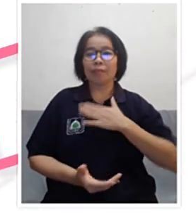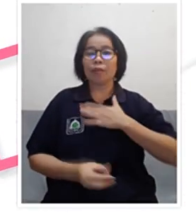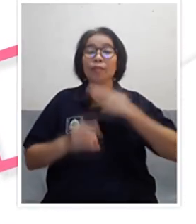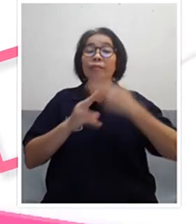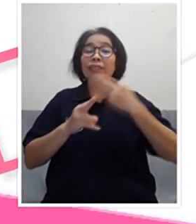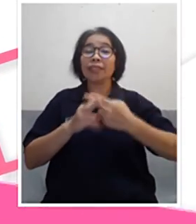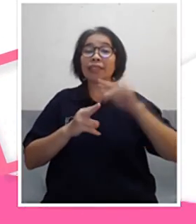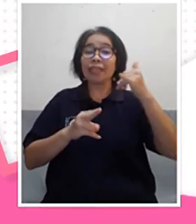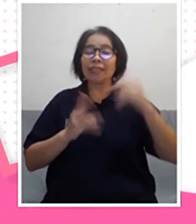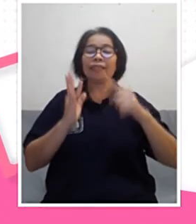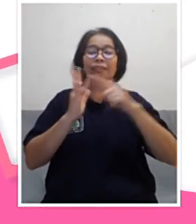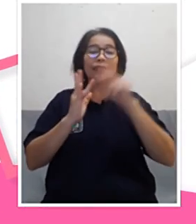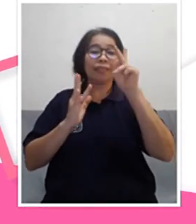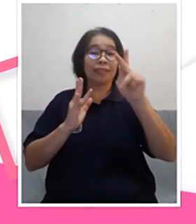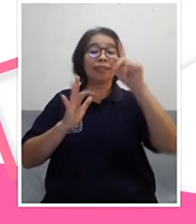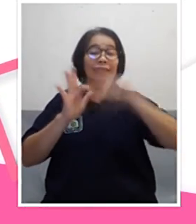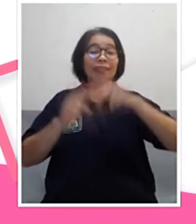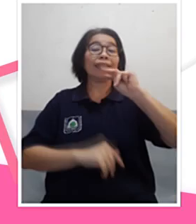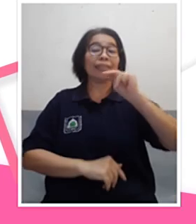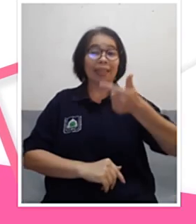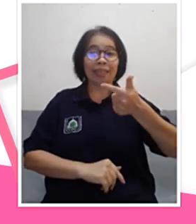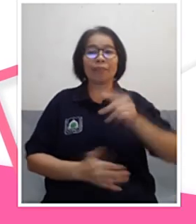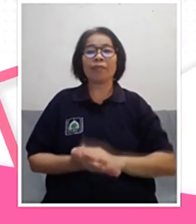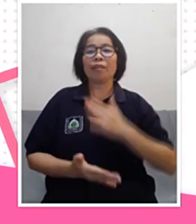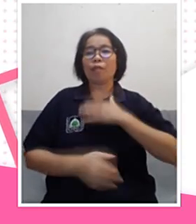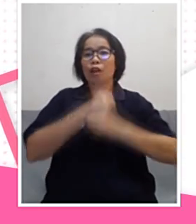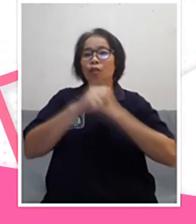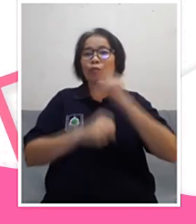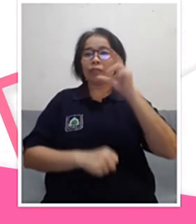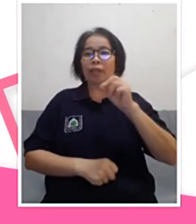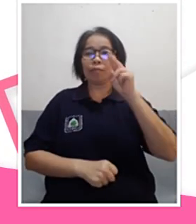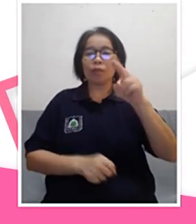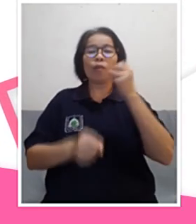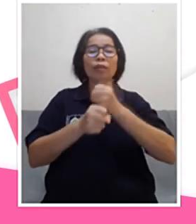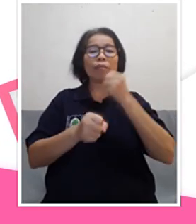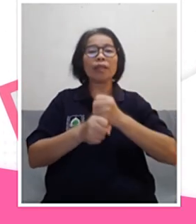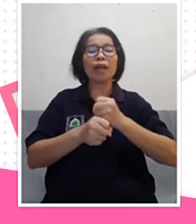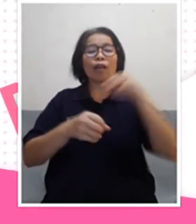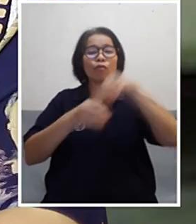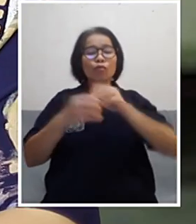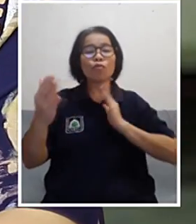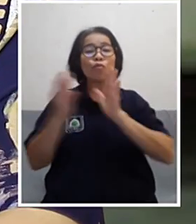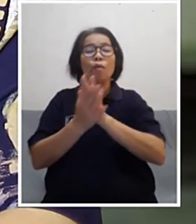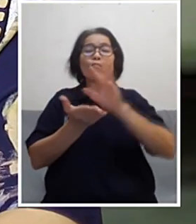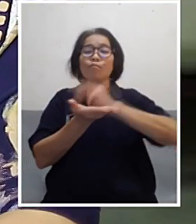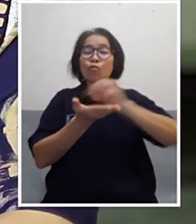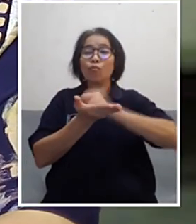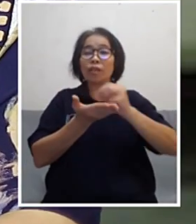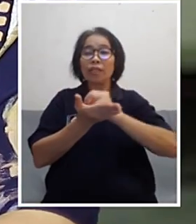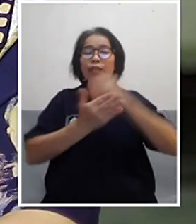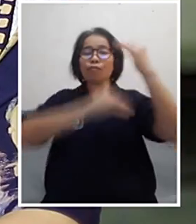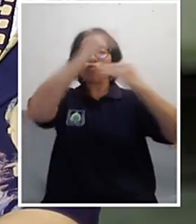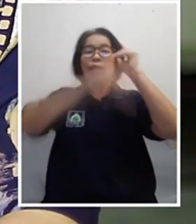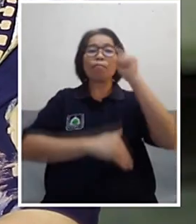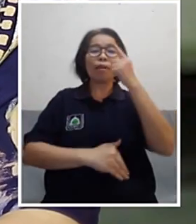ชื่อเก่งนะครับณรงค์ศิลป์ล้านศรีปัจจุบันก็อายุ32ปีแล้วทำงานอยู่กับมูลนิธินวัตกรรมทางสังคมครับอยู่ตำแหน่